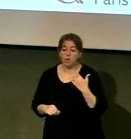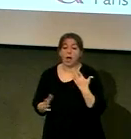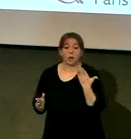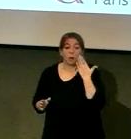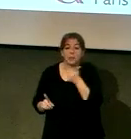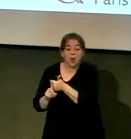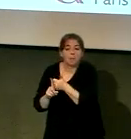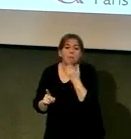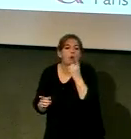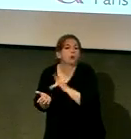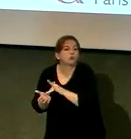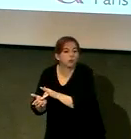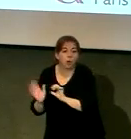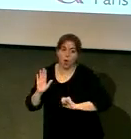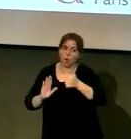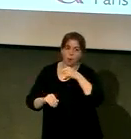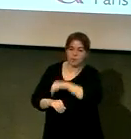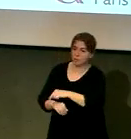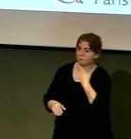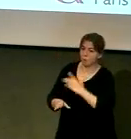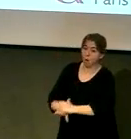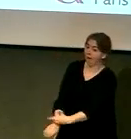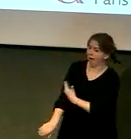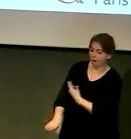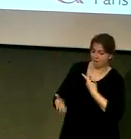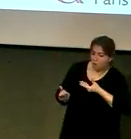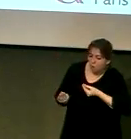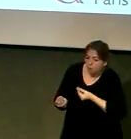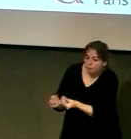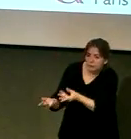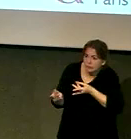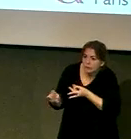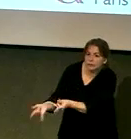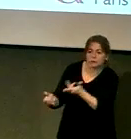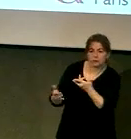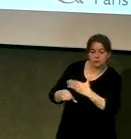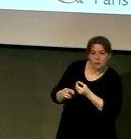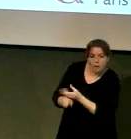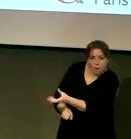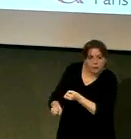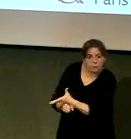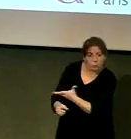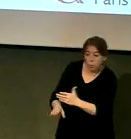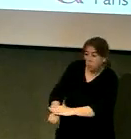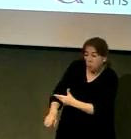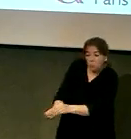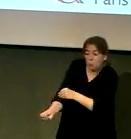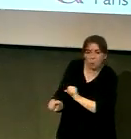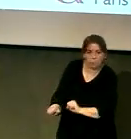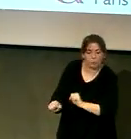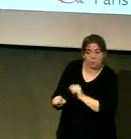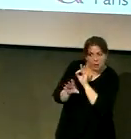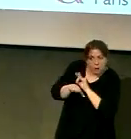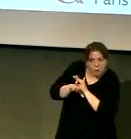c'est de faire un travail d'évaluation précoce, pluridisciplinaire, accompagner cette femme. Et une des situations qui